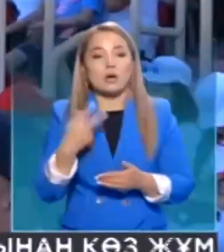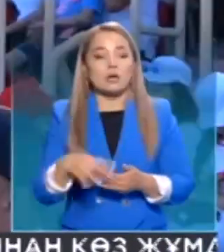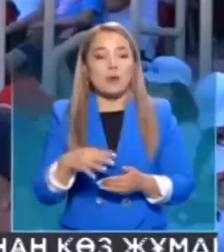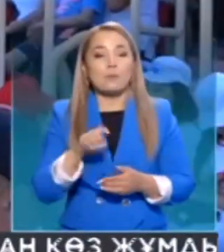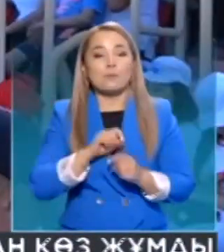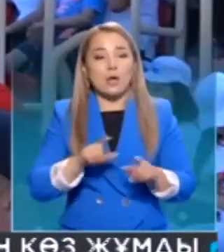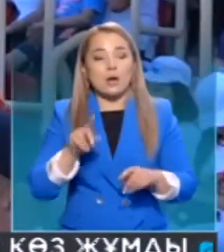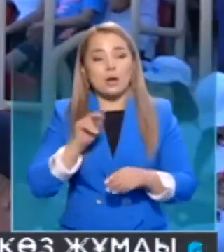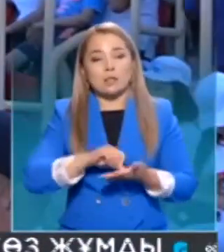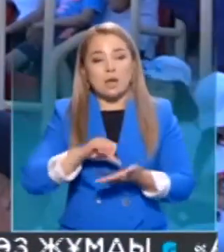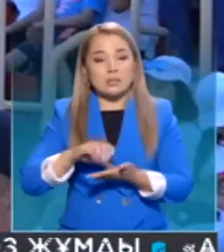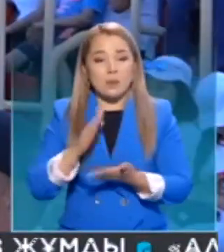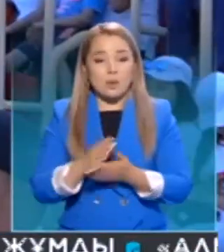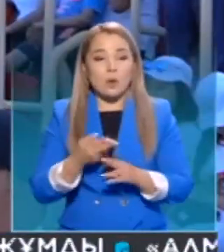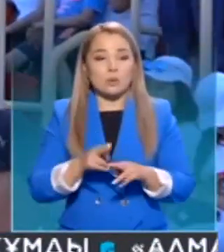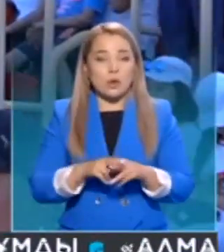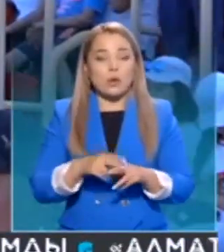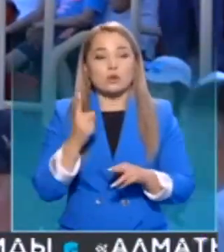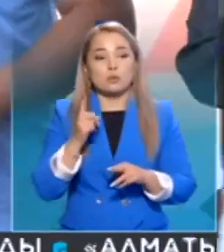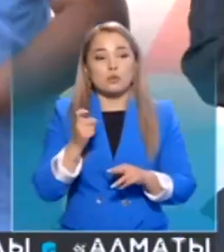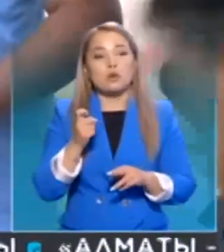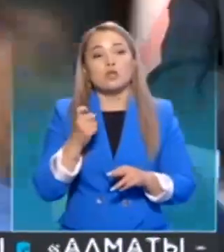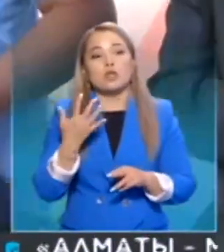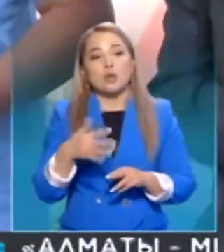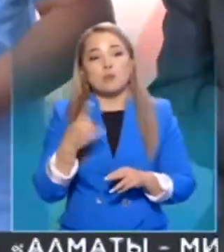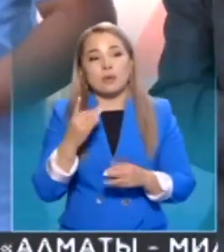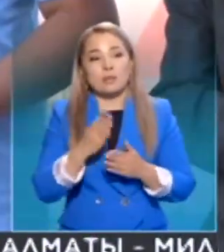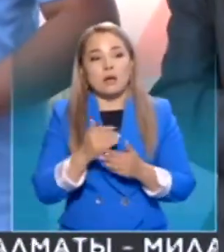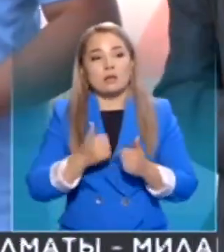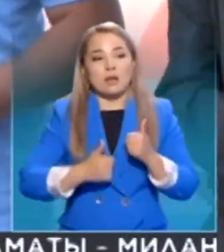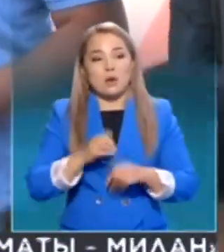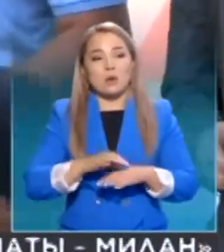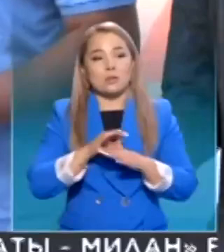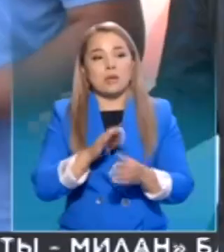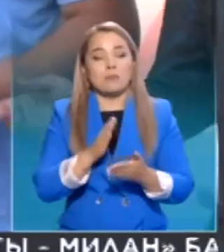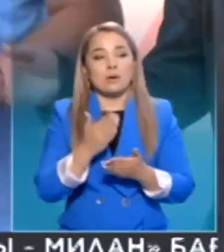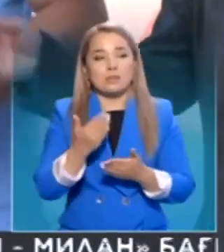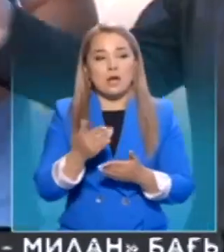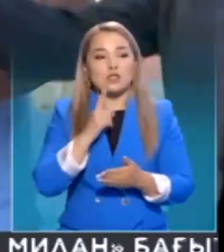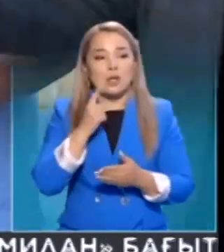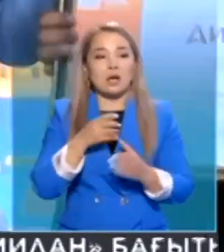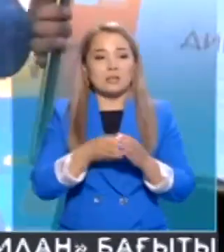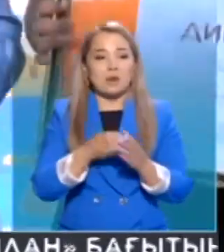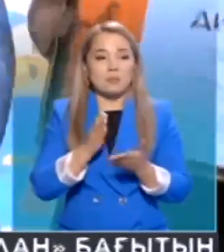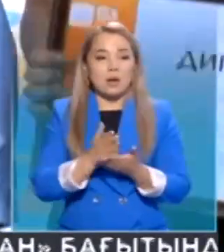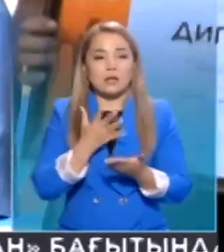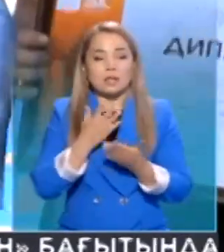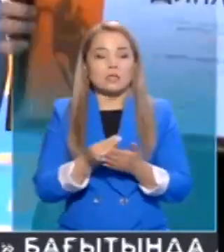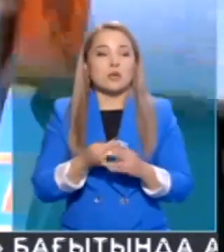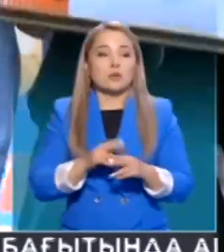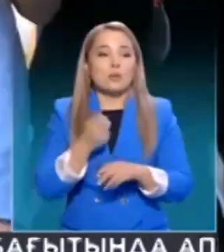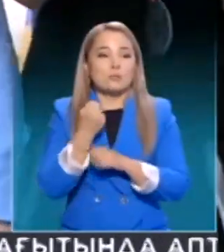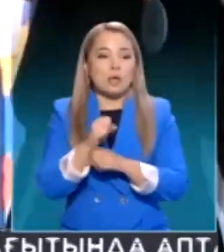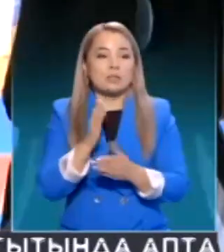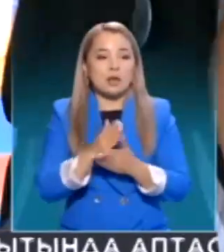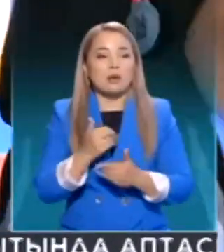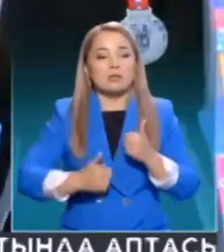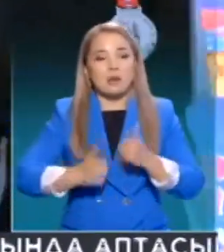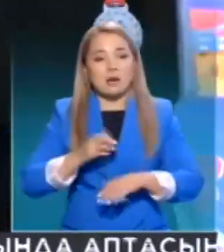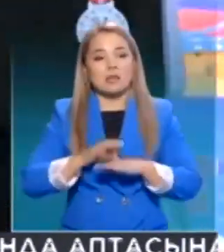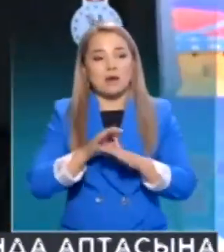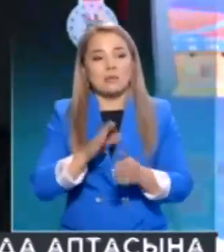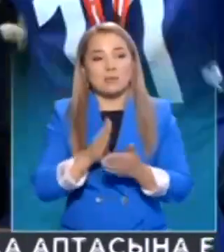мектеп қатысқан болса, биыл олардың саны 151-ге жетті. Лига ойындары жас өрендерді жеңіске ұмтылдырып, табандылыққа